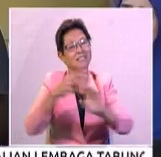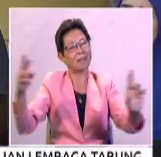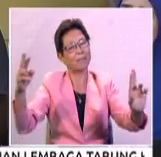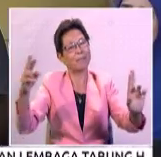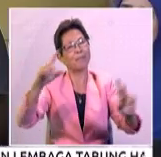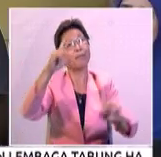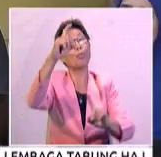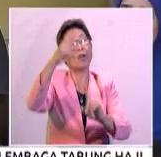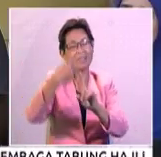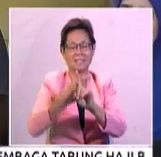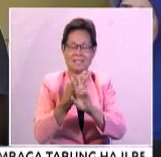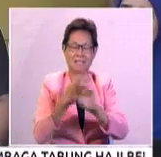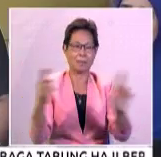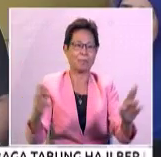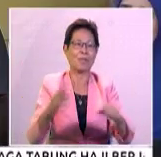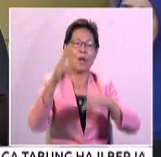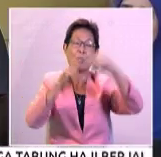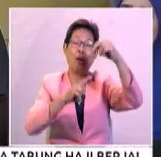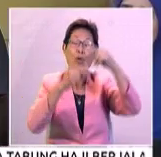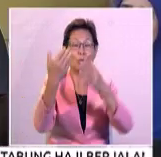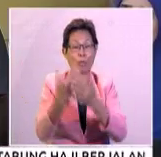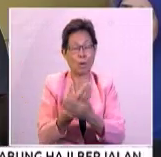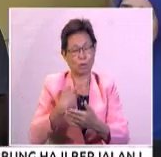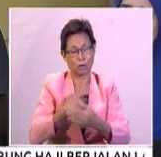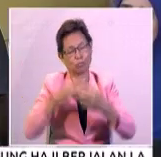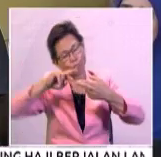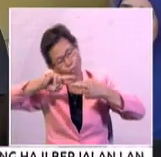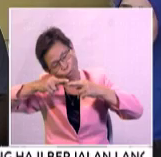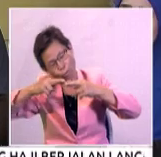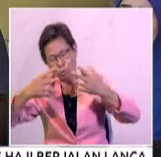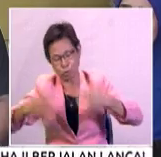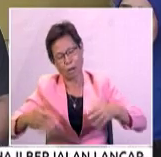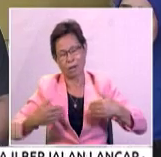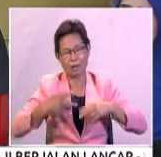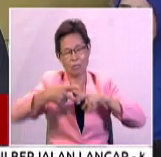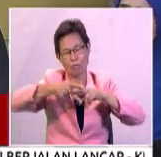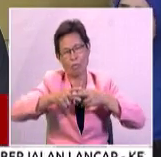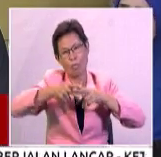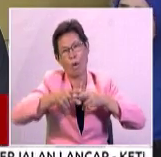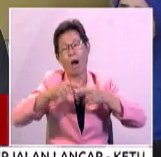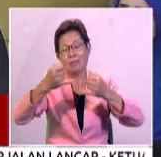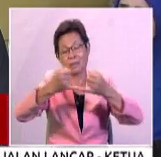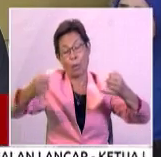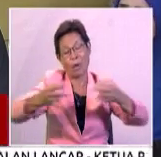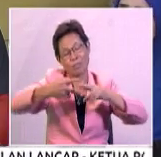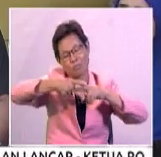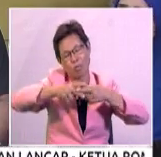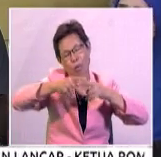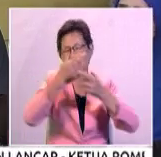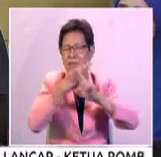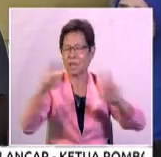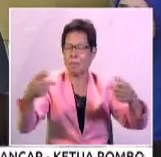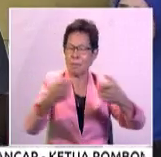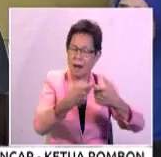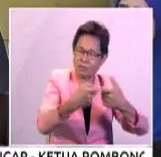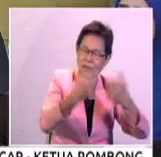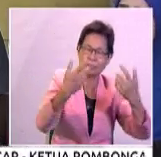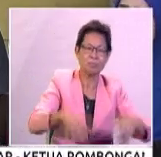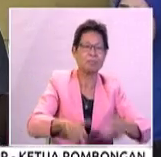daripada bangunan baru dan kita juga baik pulih yang sedia ada. Siap dengan apa ni? Pendawaian elektrik? Siap dengan pendawaian elektrik, siap